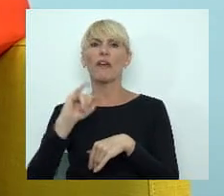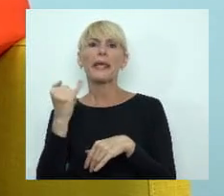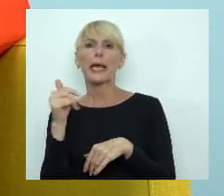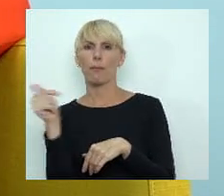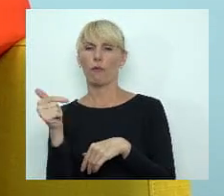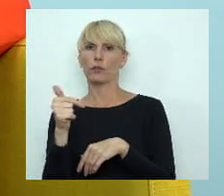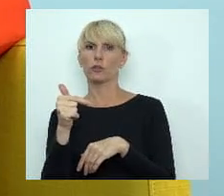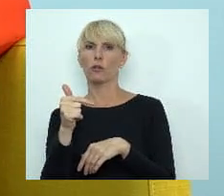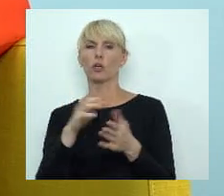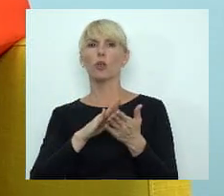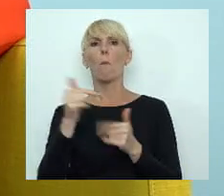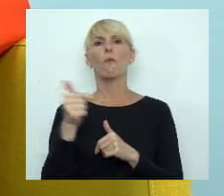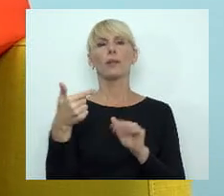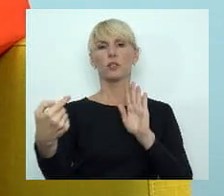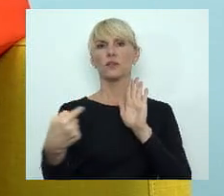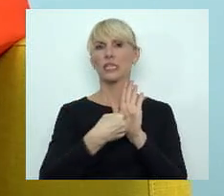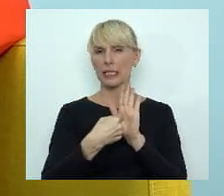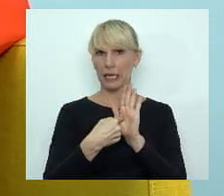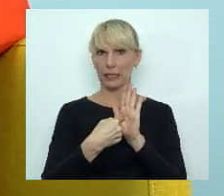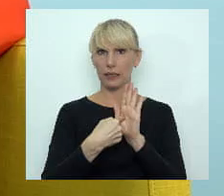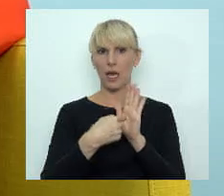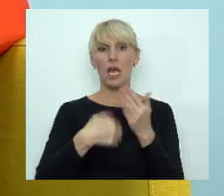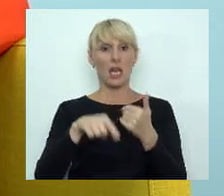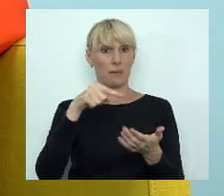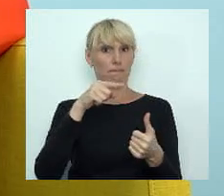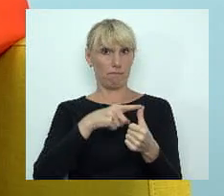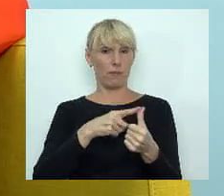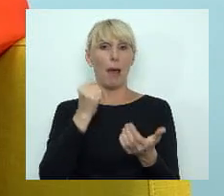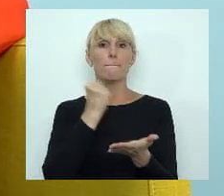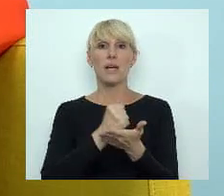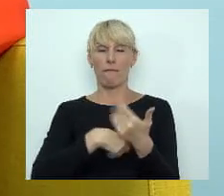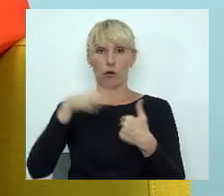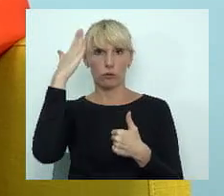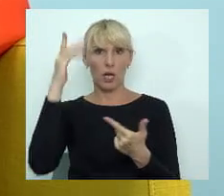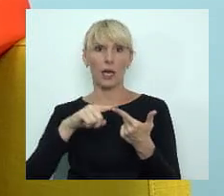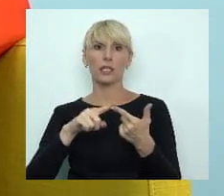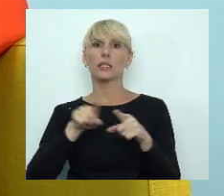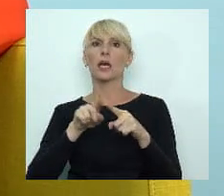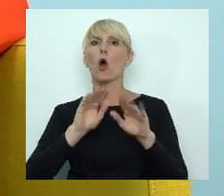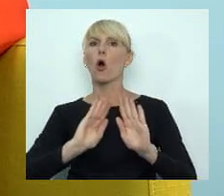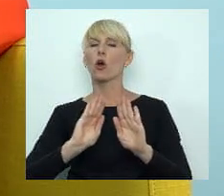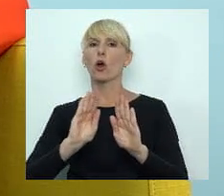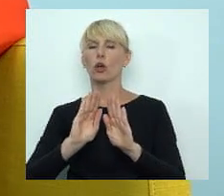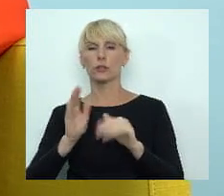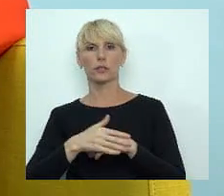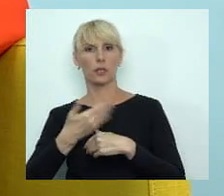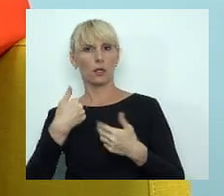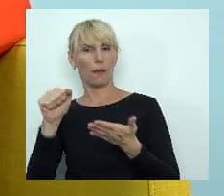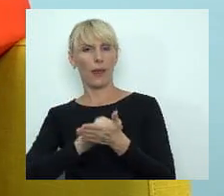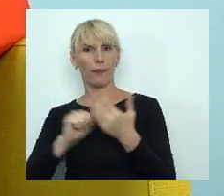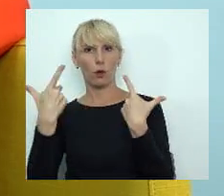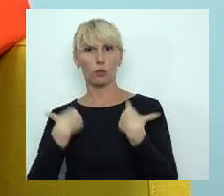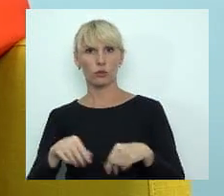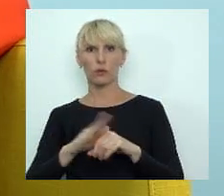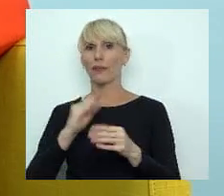się tam wskazuje, że to powinna być osoba, która zna prawo i praktyki w zakresie ochrony danych. Więc na pewno inspektorem nie powinna być osoba, która